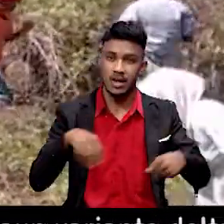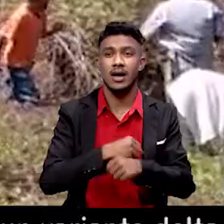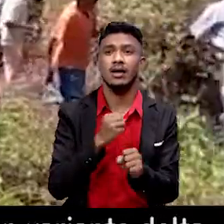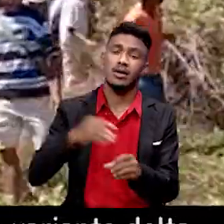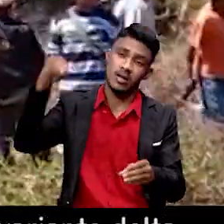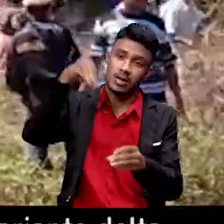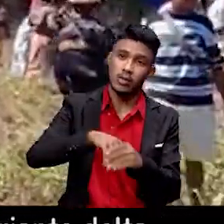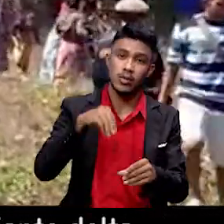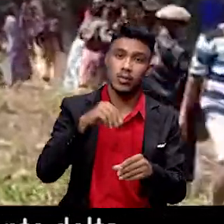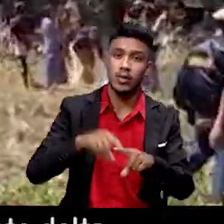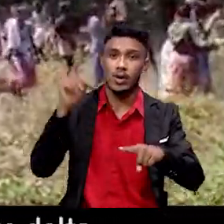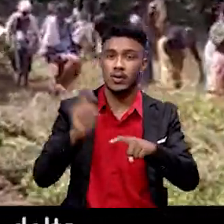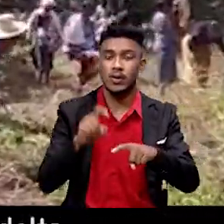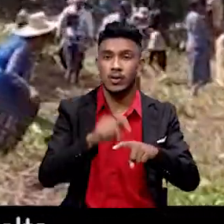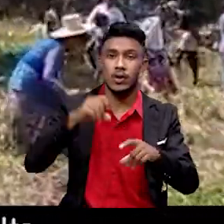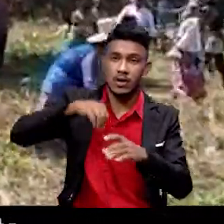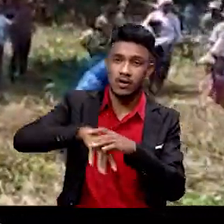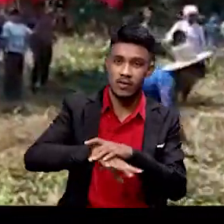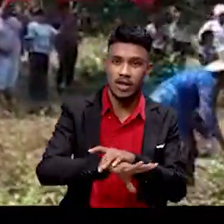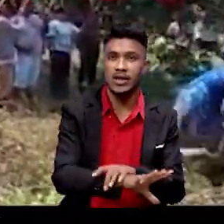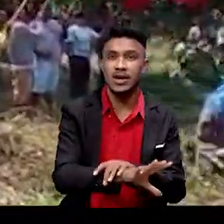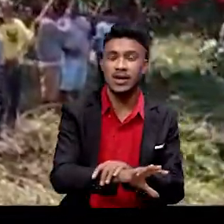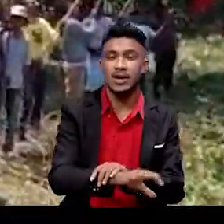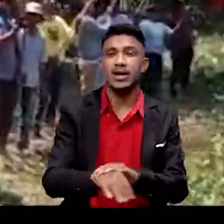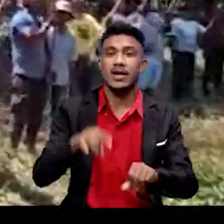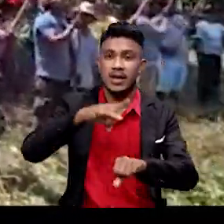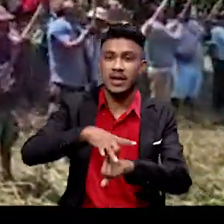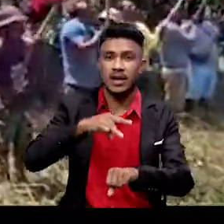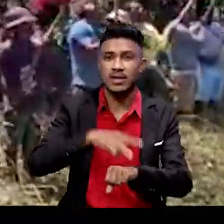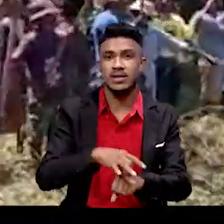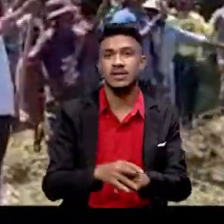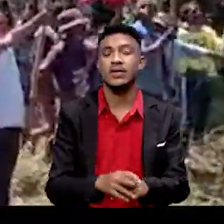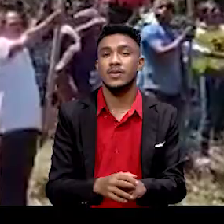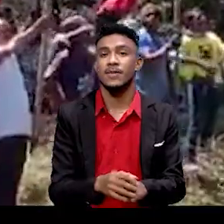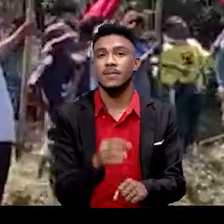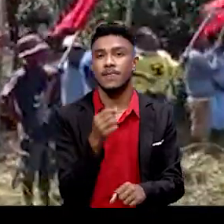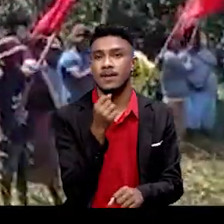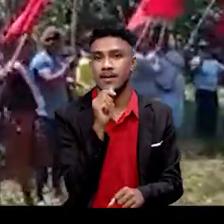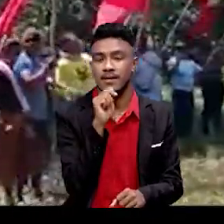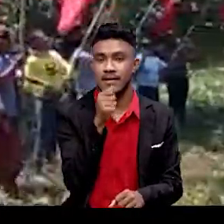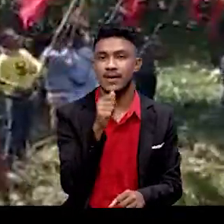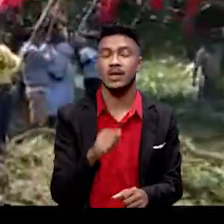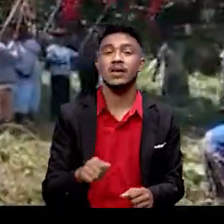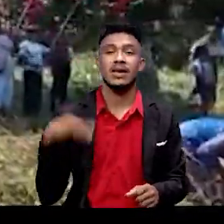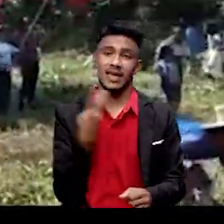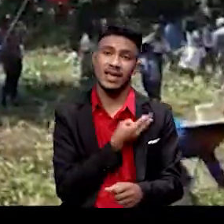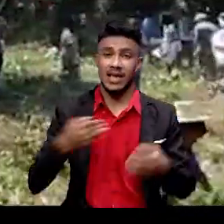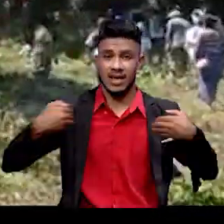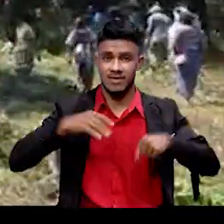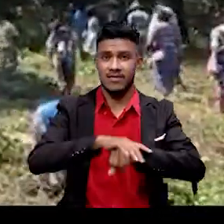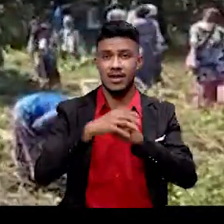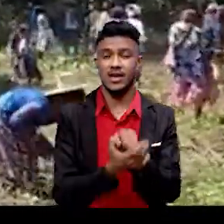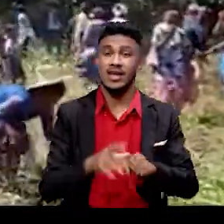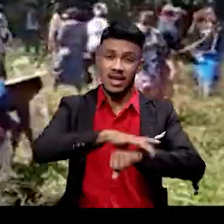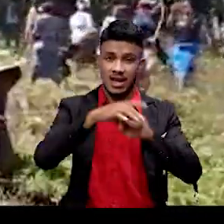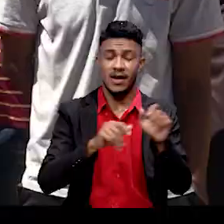koto, kuda farina, kuda talas, kuda hudi, kuda furum. Tambasa, ita hia rai, rai ne